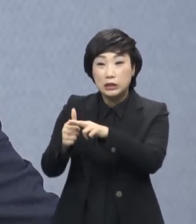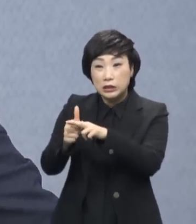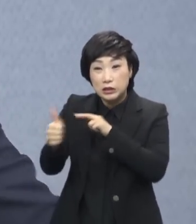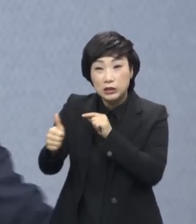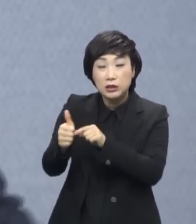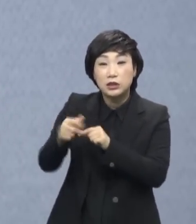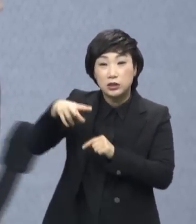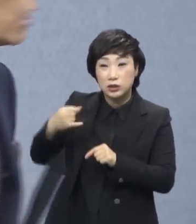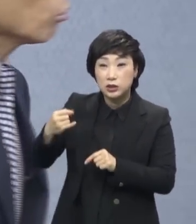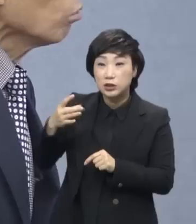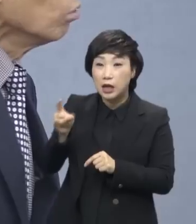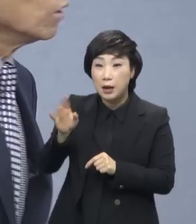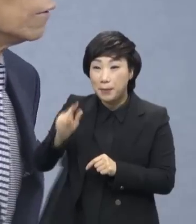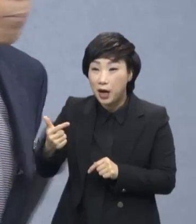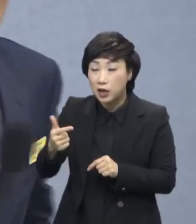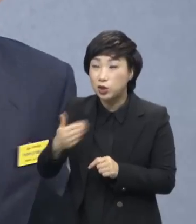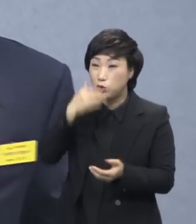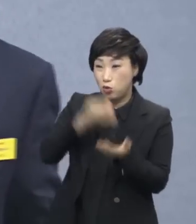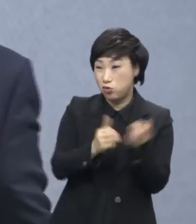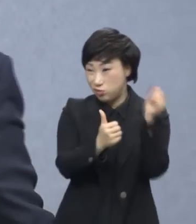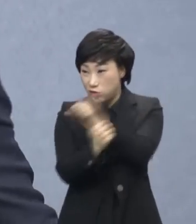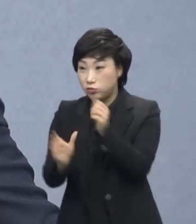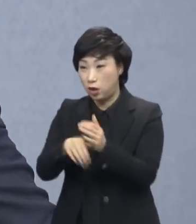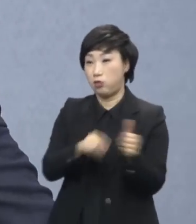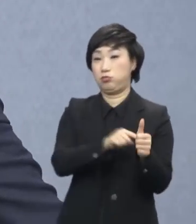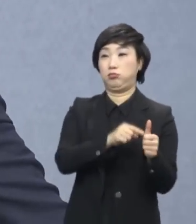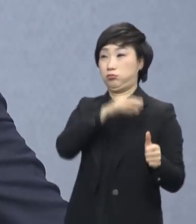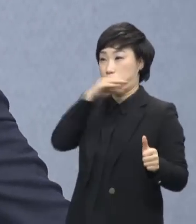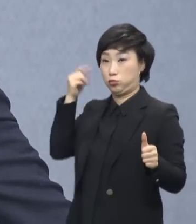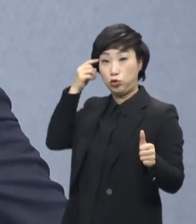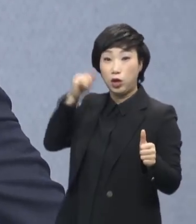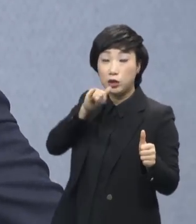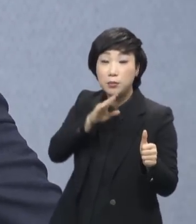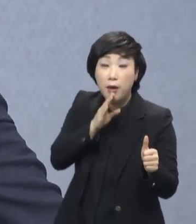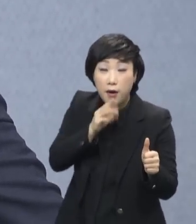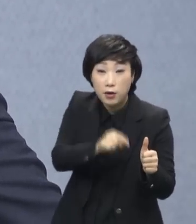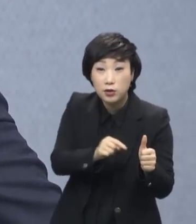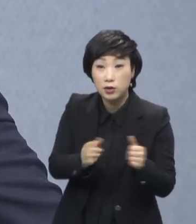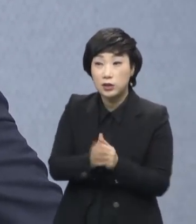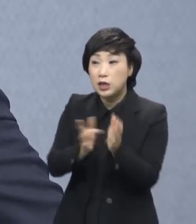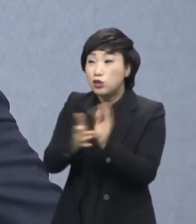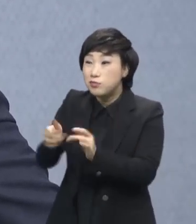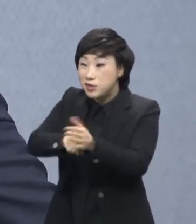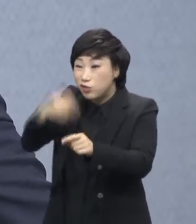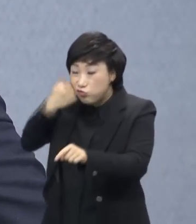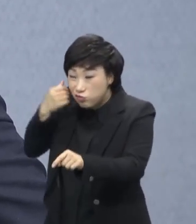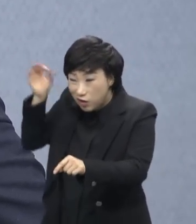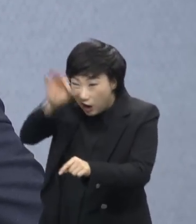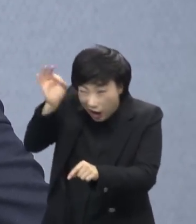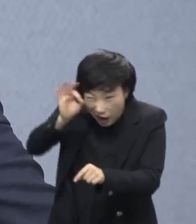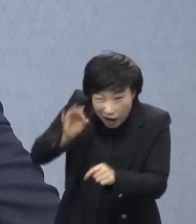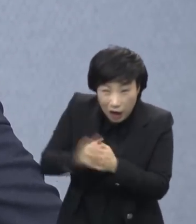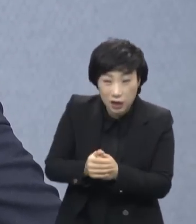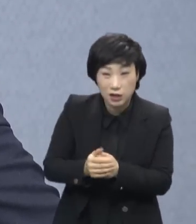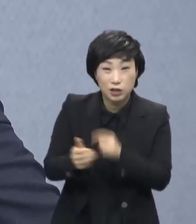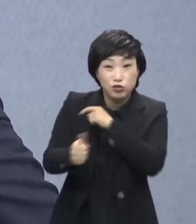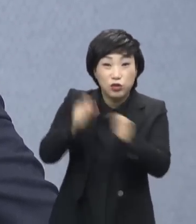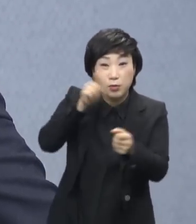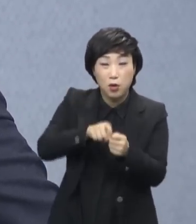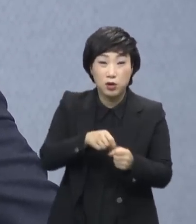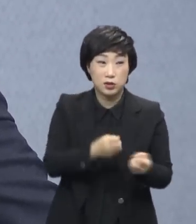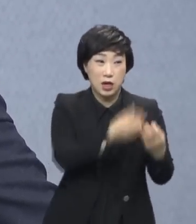가면서 옳다고 생각했어. 다메섹 도상에 예수 믿는 사람을 죽이려고 제사장의 영장을 받아가지고